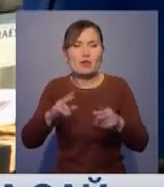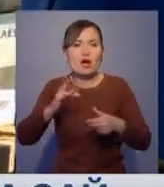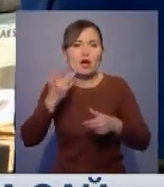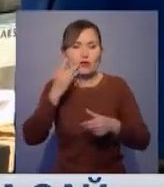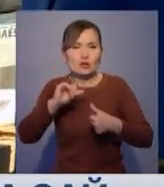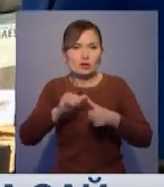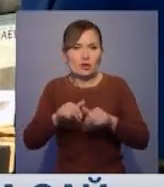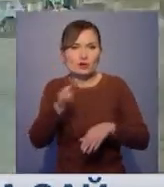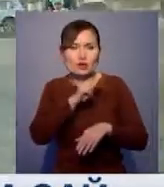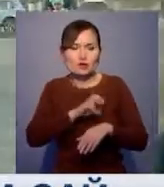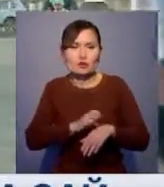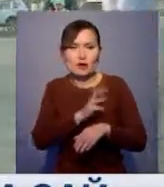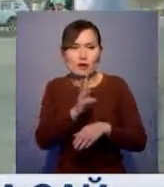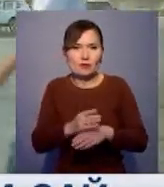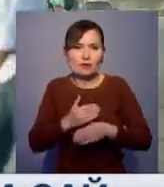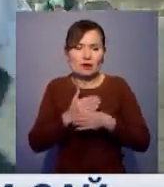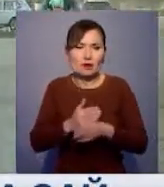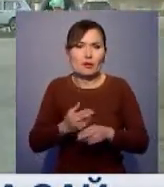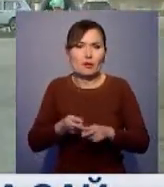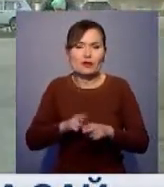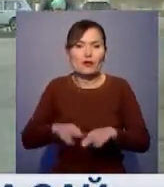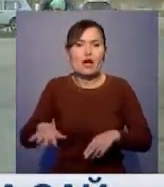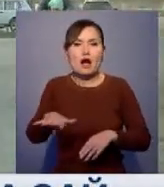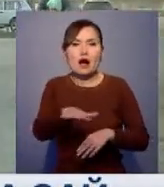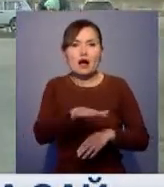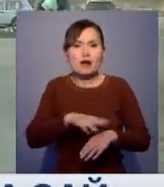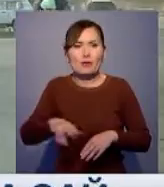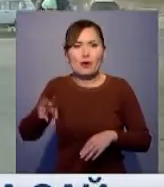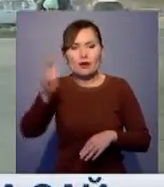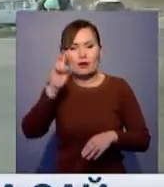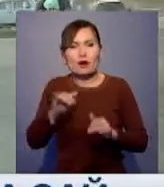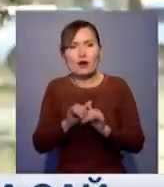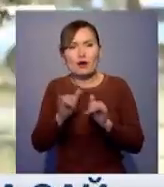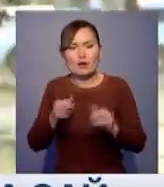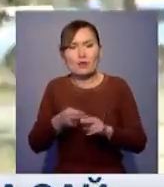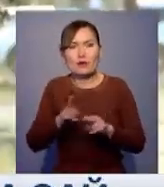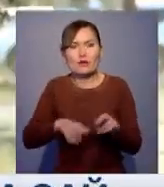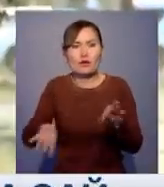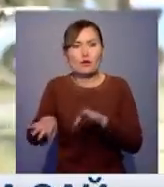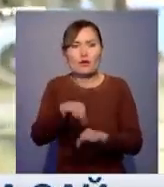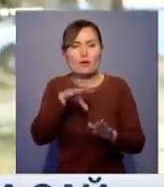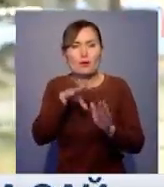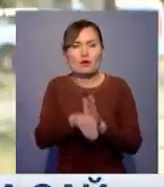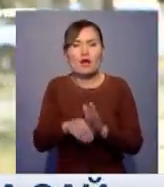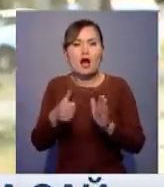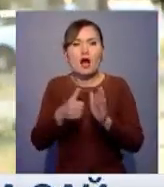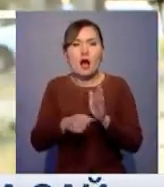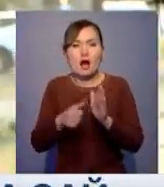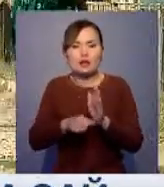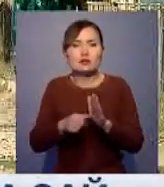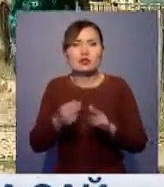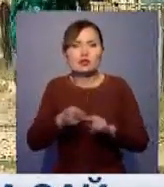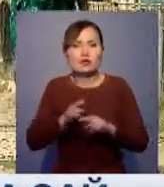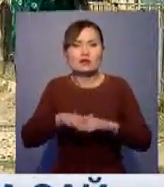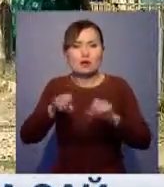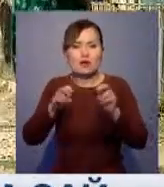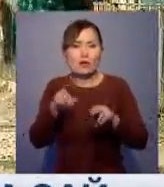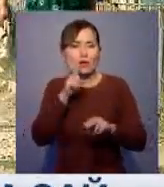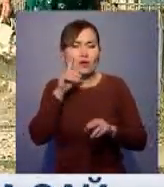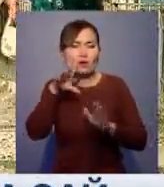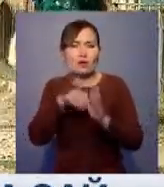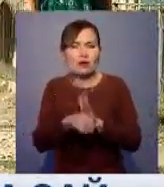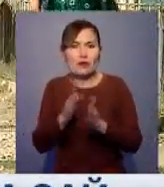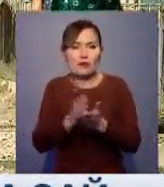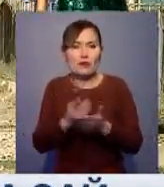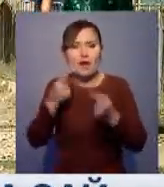уақытша жұмыстармен қамтылып отыр. Жалпы өңірде аймақтарды дамыту бағдарламасы аясындағы жобаларға 600-ге тарта өңір тұрғыны тартылды.